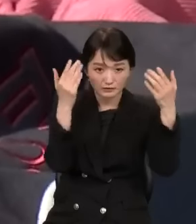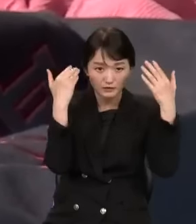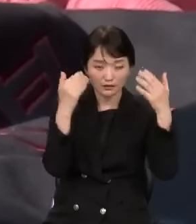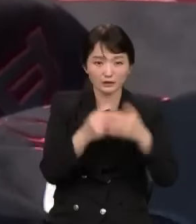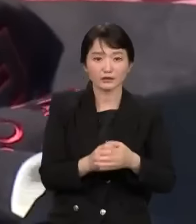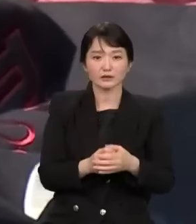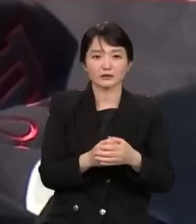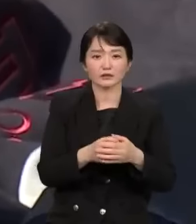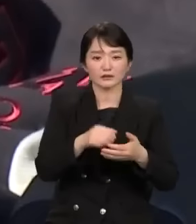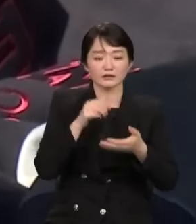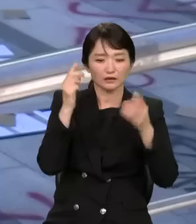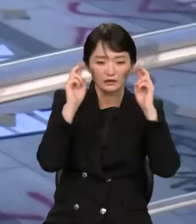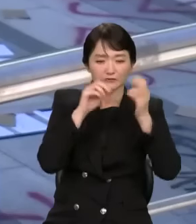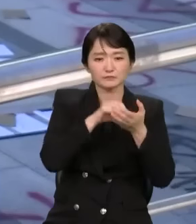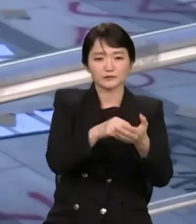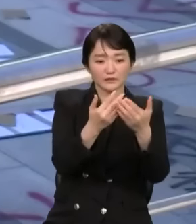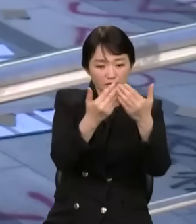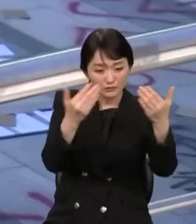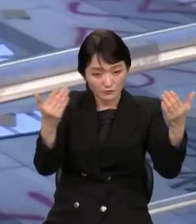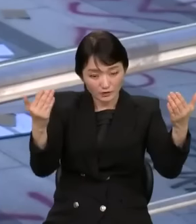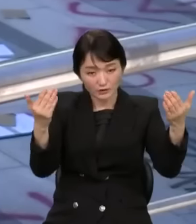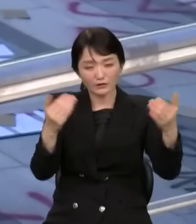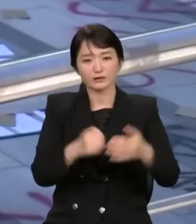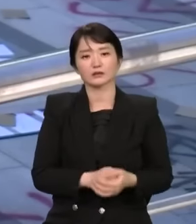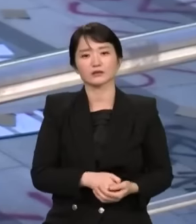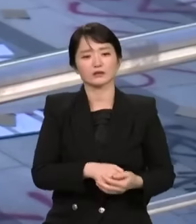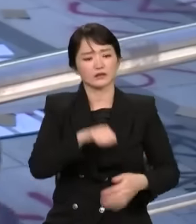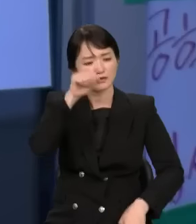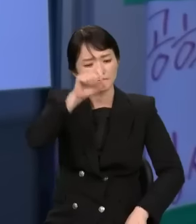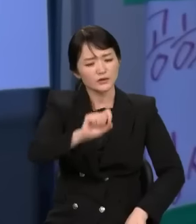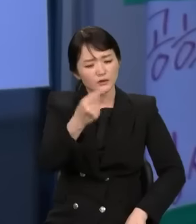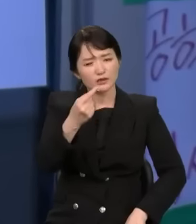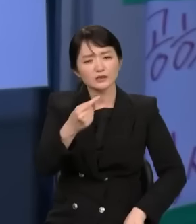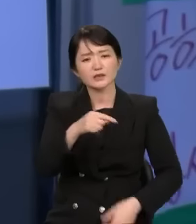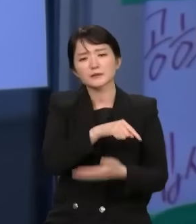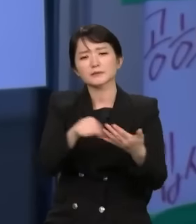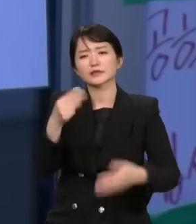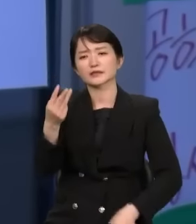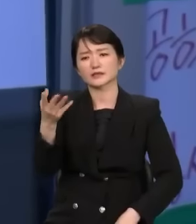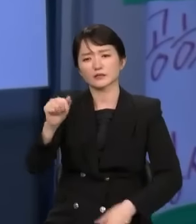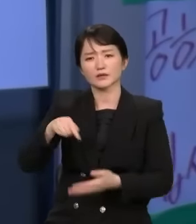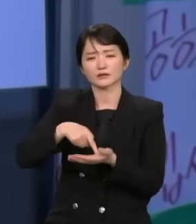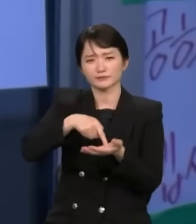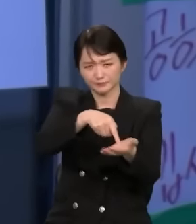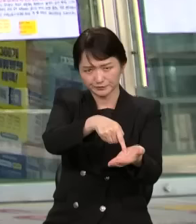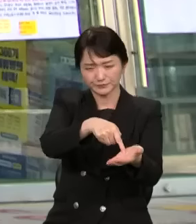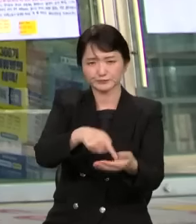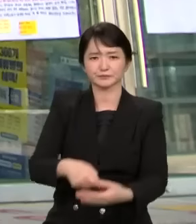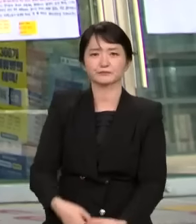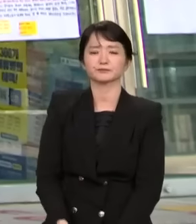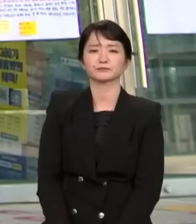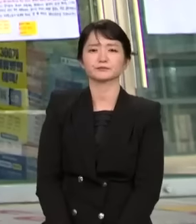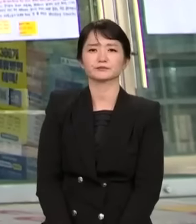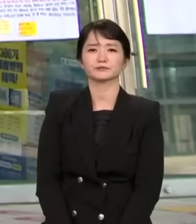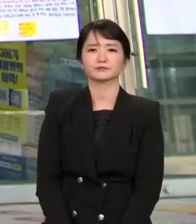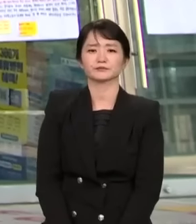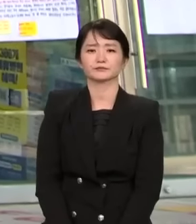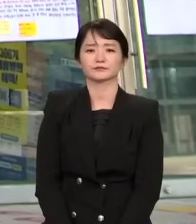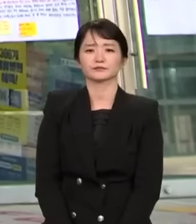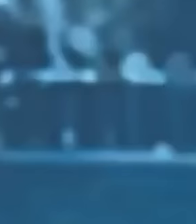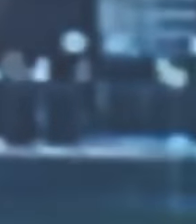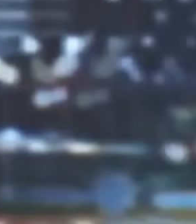업체는 동덕여대 총학생회에 시위로 인한 피해액 3억여 원을 청구했습니다. JTBC 김한수입니다.